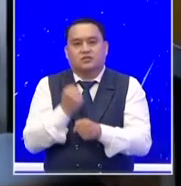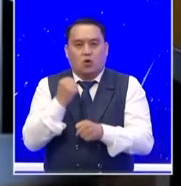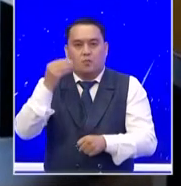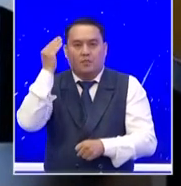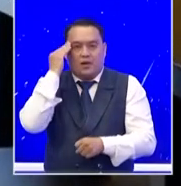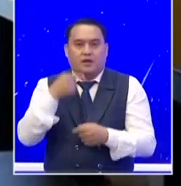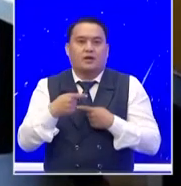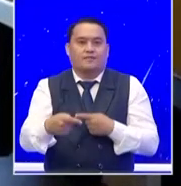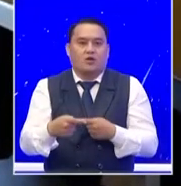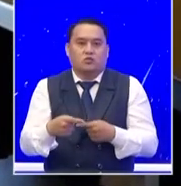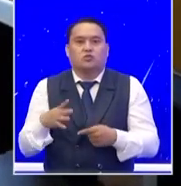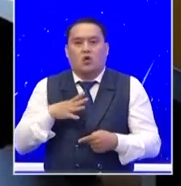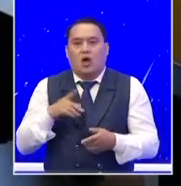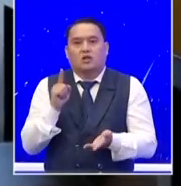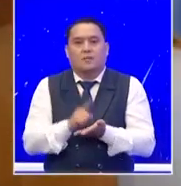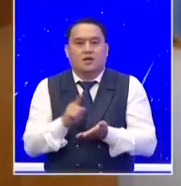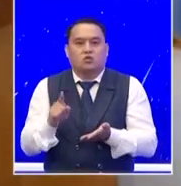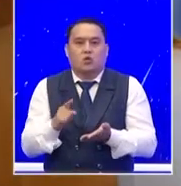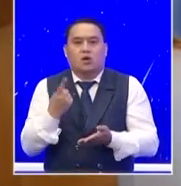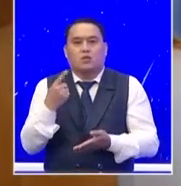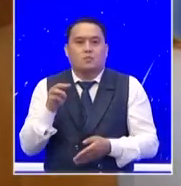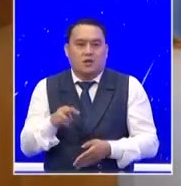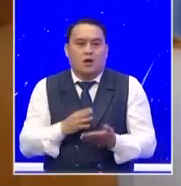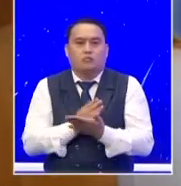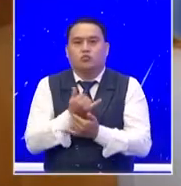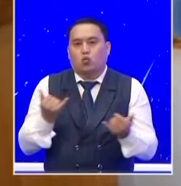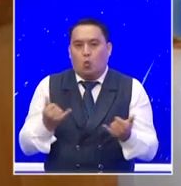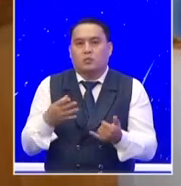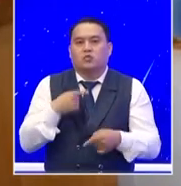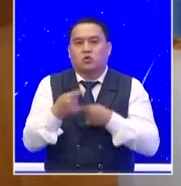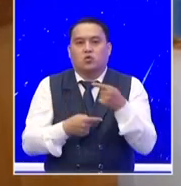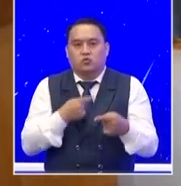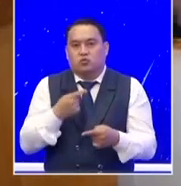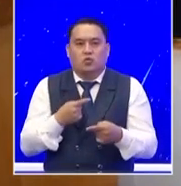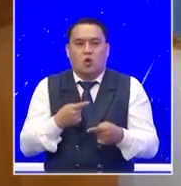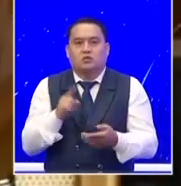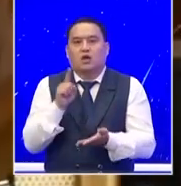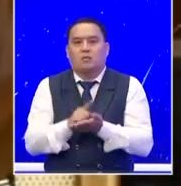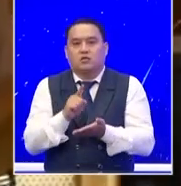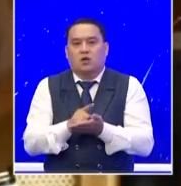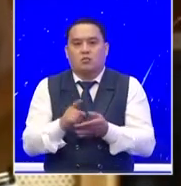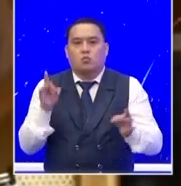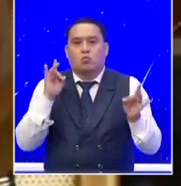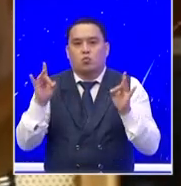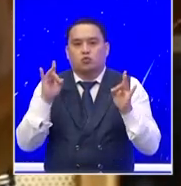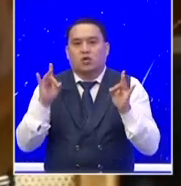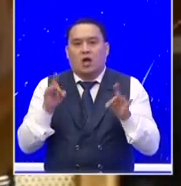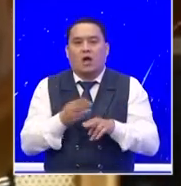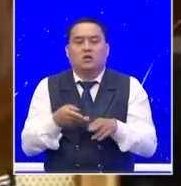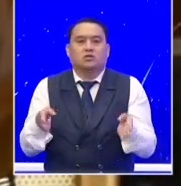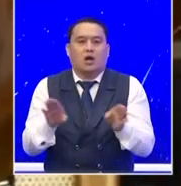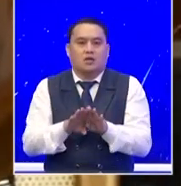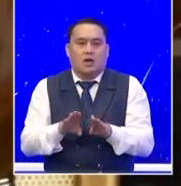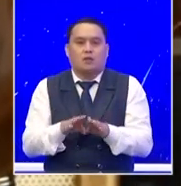мер. Расстояние между столами не должно быть меньше метра. Обслуживание производится за стойкой. Запрещена громкая музыка. Закрытие